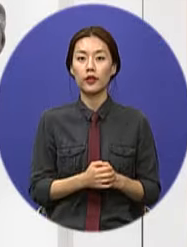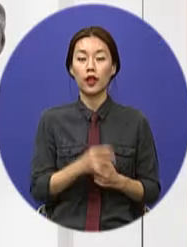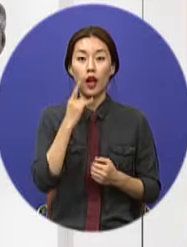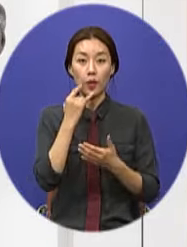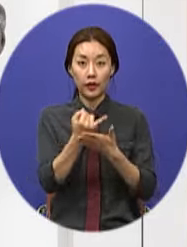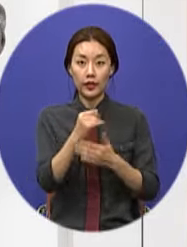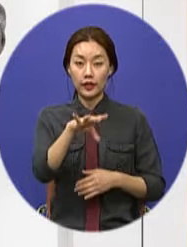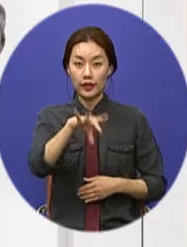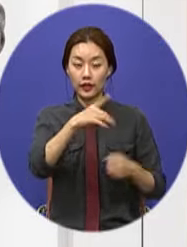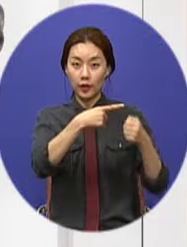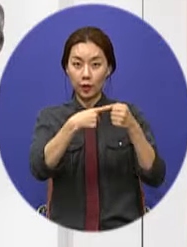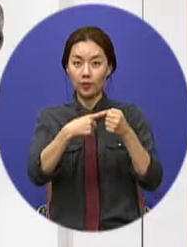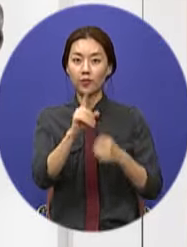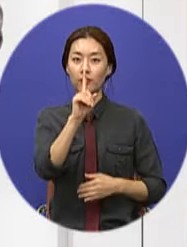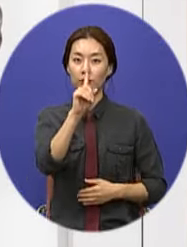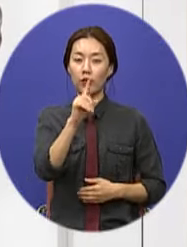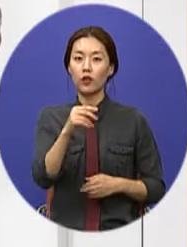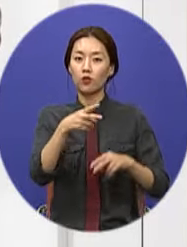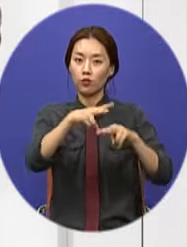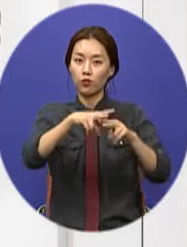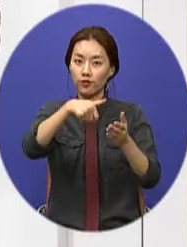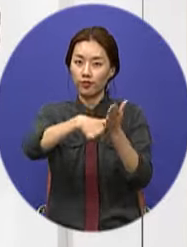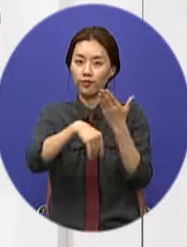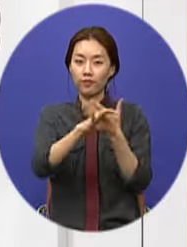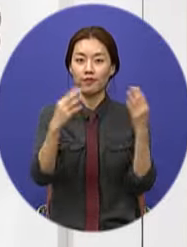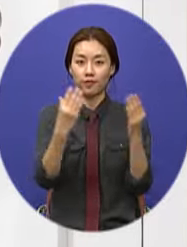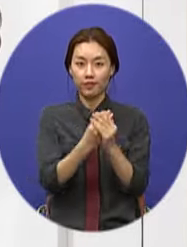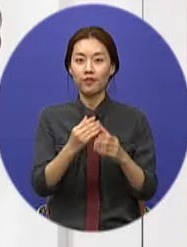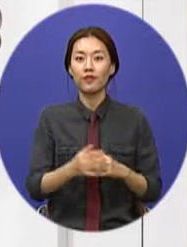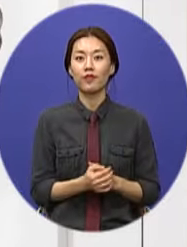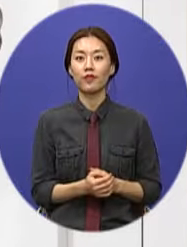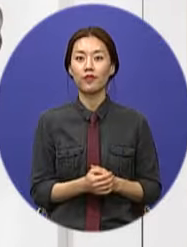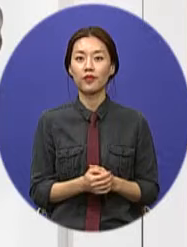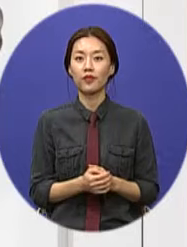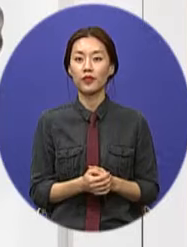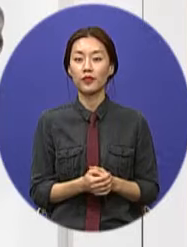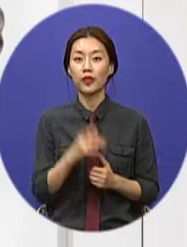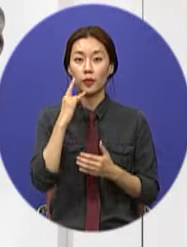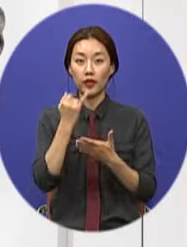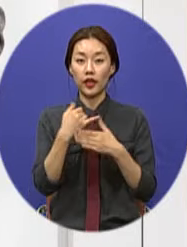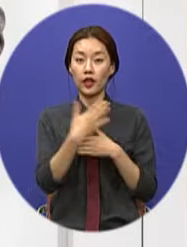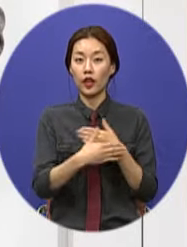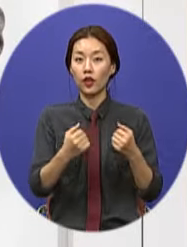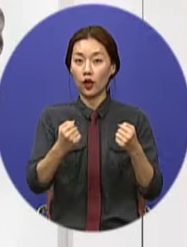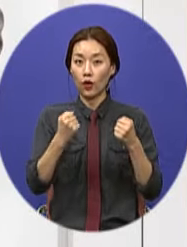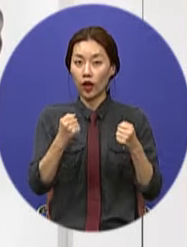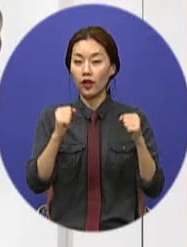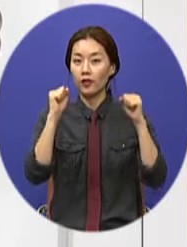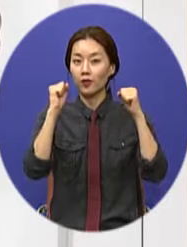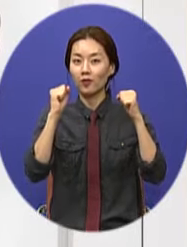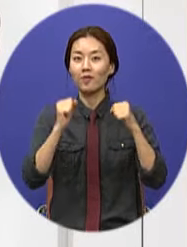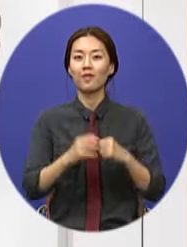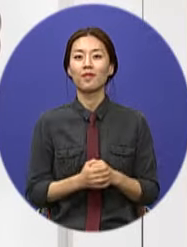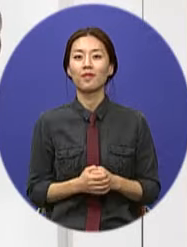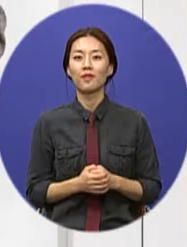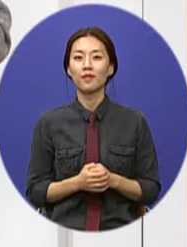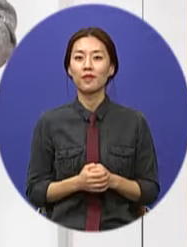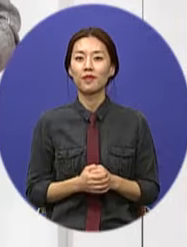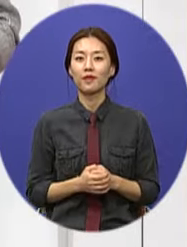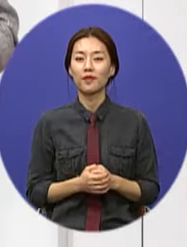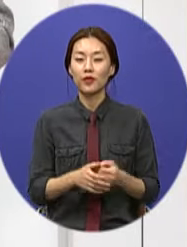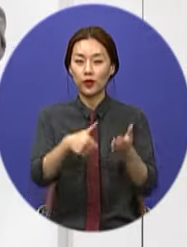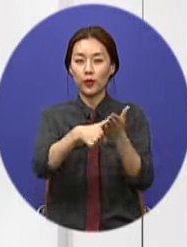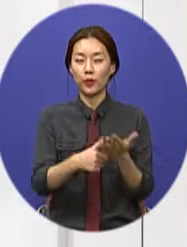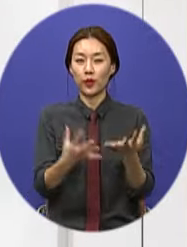어머니 첫 번째 참여자는 1번 누르시고 우물정자를 눌러주시면 되겠습니다. 그렇습니다. 어머니의 건강을 응원해 주시길 바라면서 네. 투표